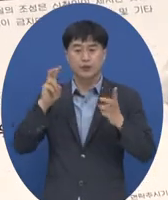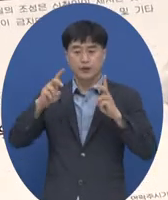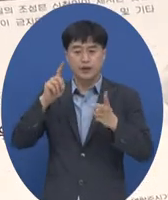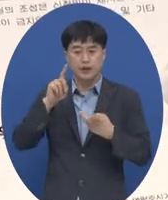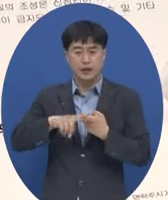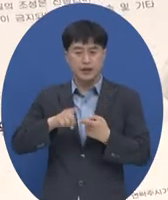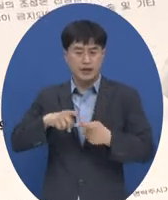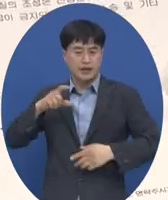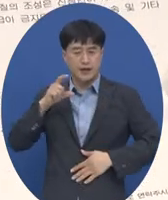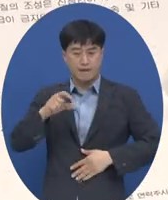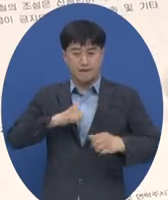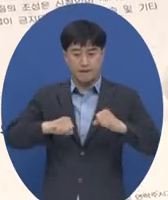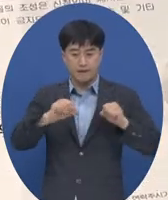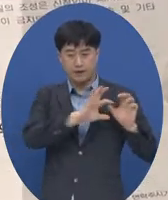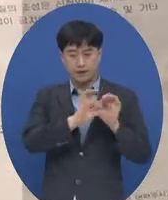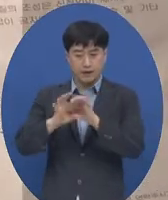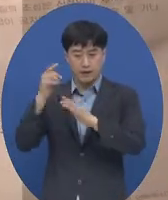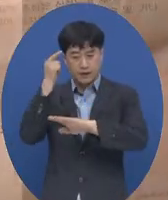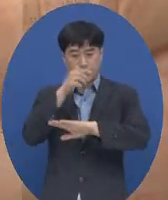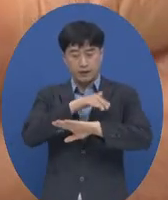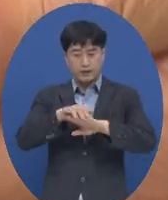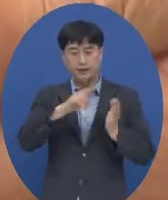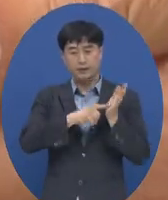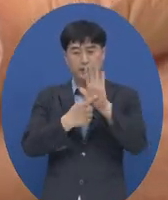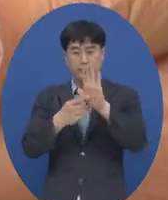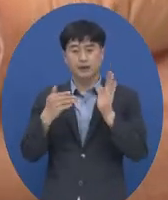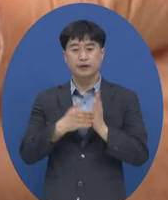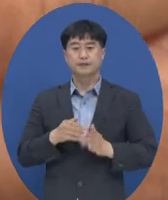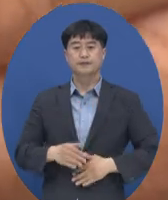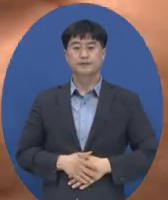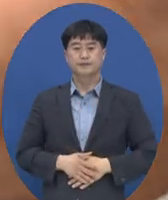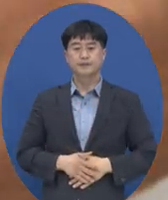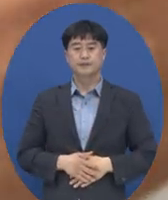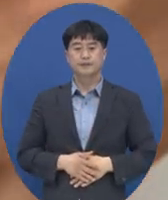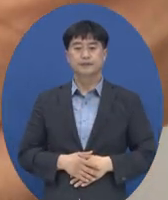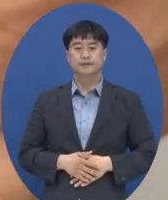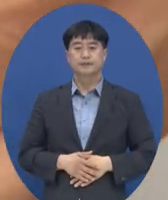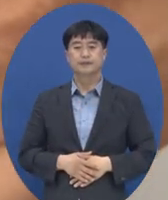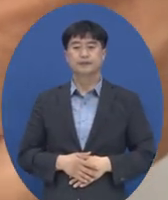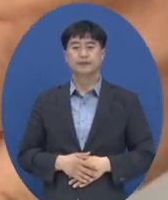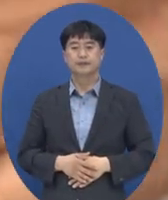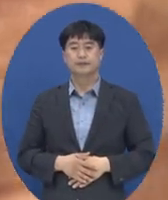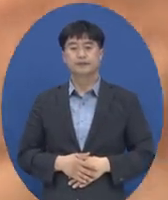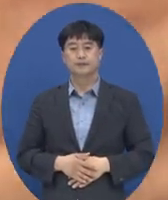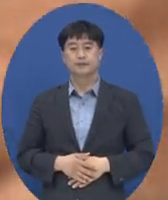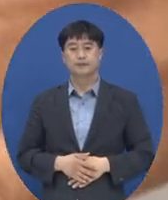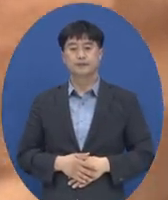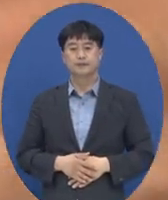강력한 대응을 이어갈 방침이라고 밝혔습니다. 경기지TV 최지연입니다.